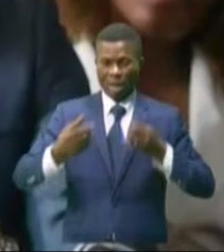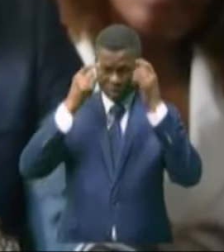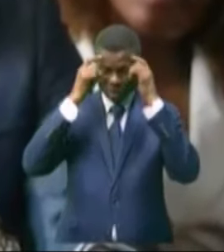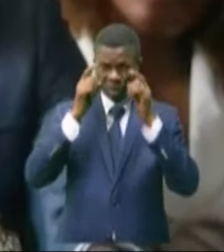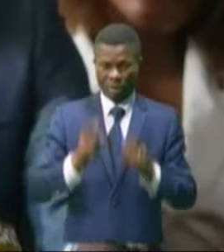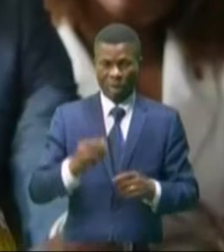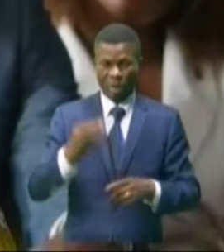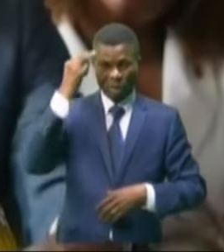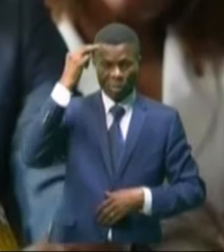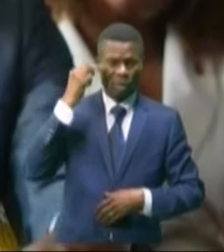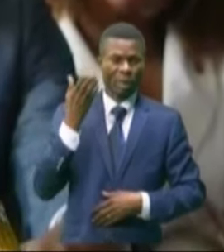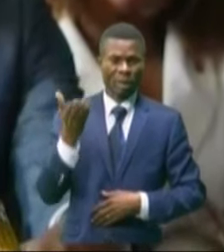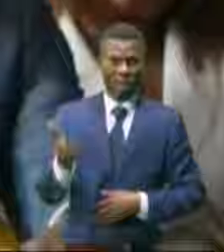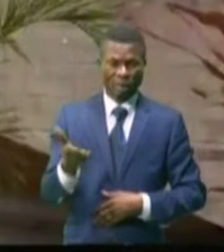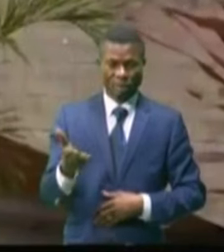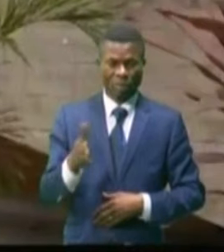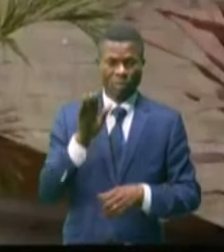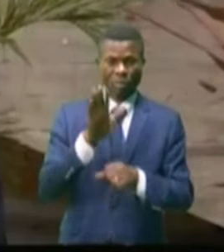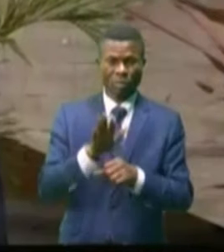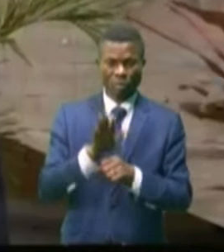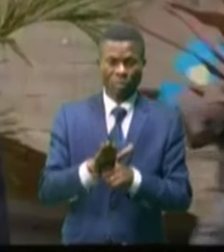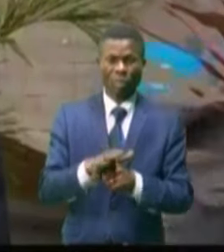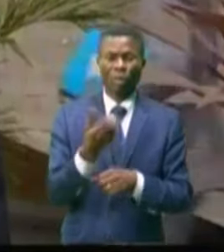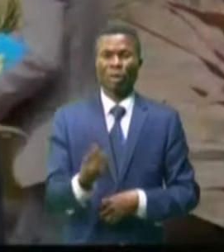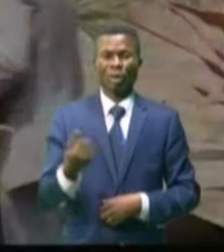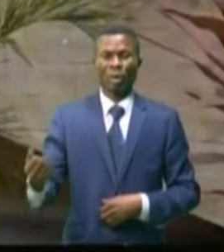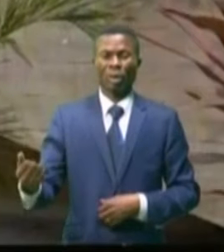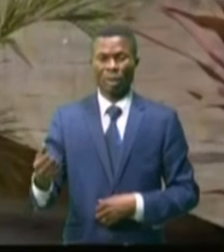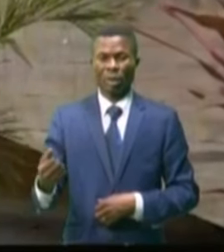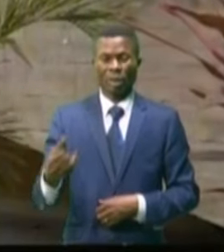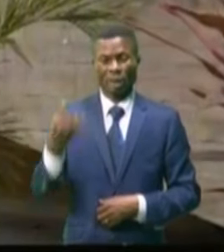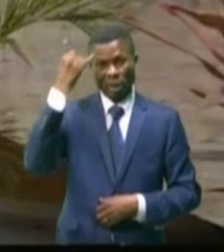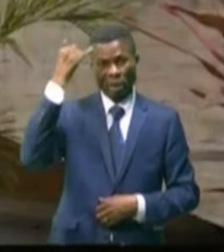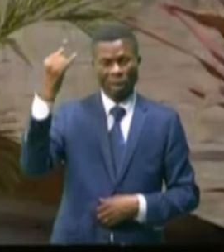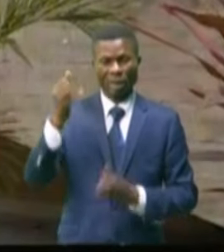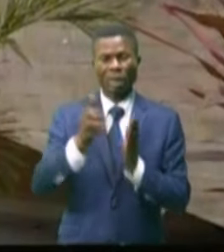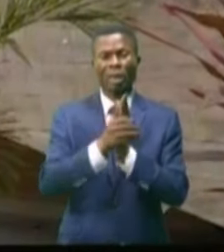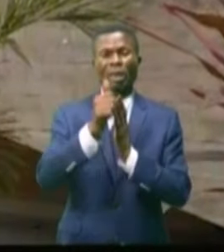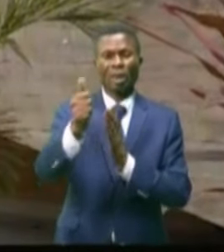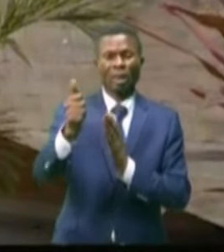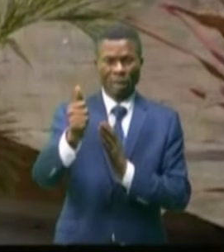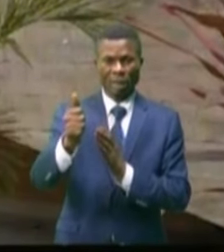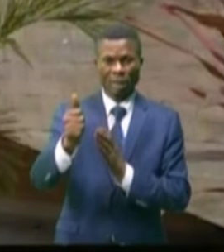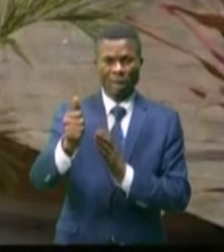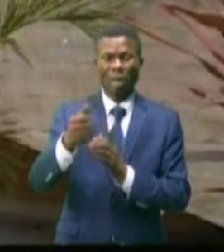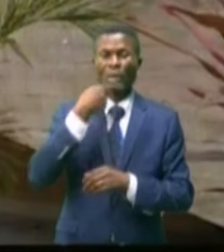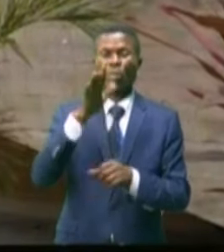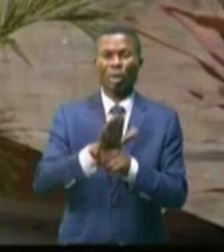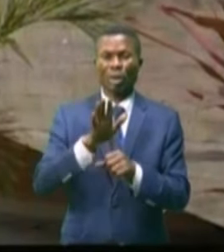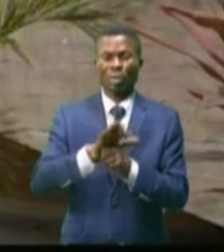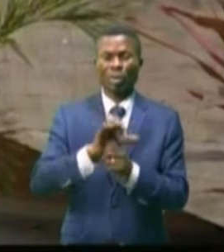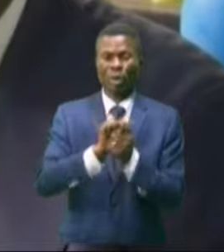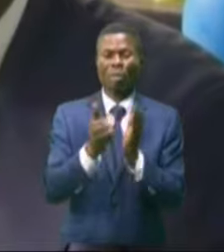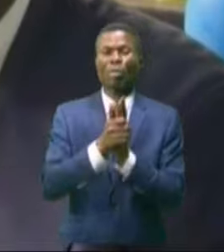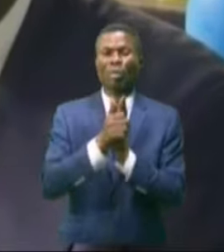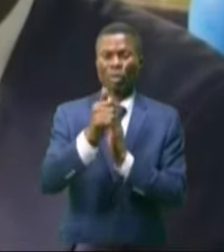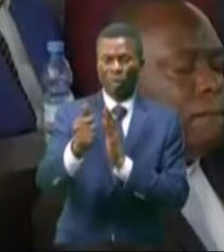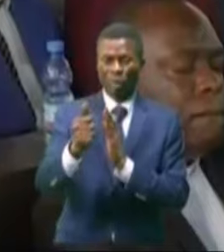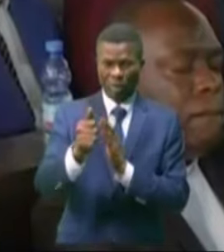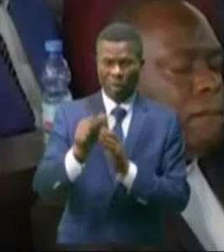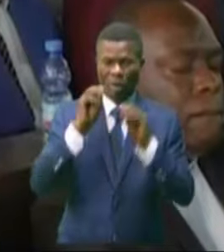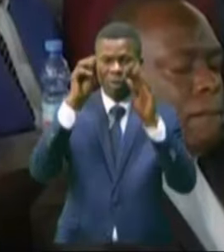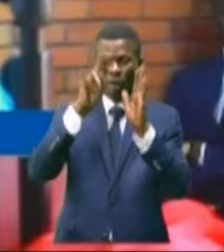la ministre. Il y a beaucoup d'attentes dans le sens de la qualité. Elle a insisté sur la qualité.